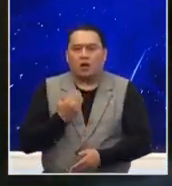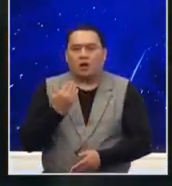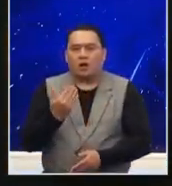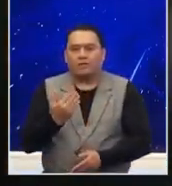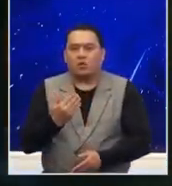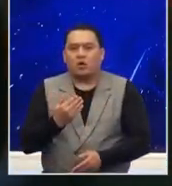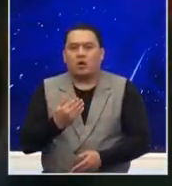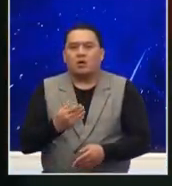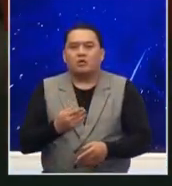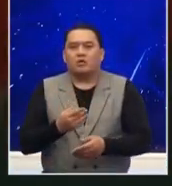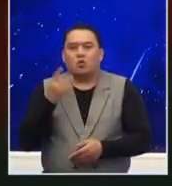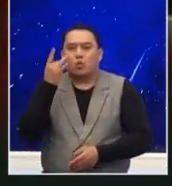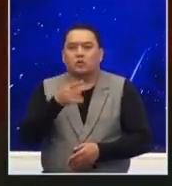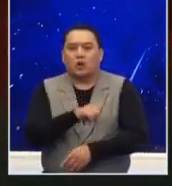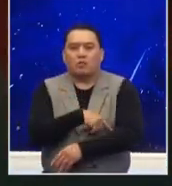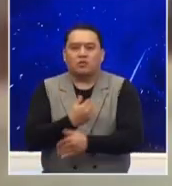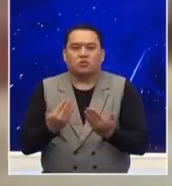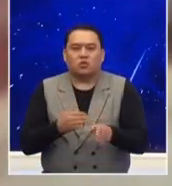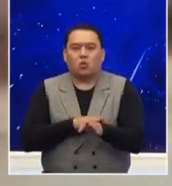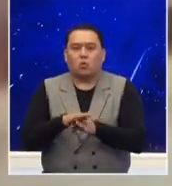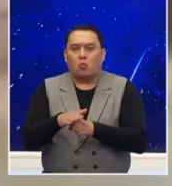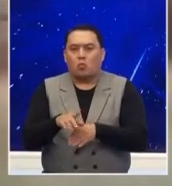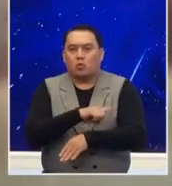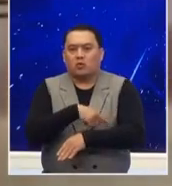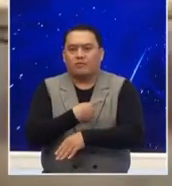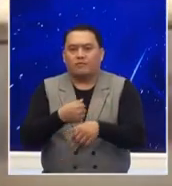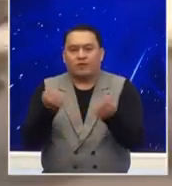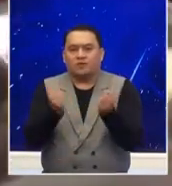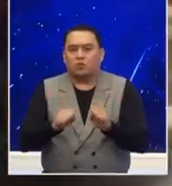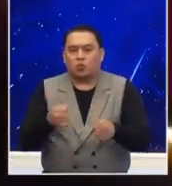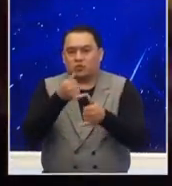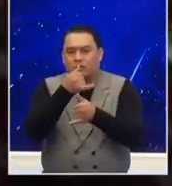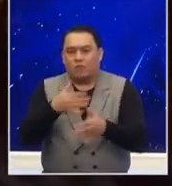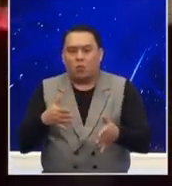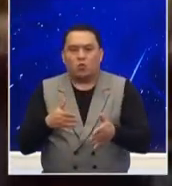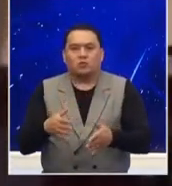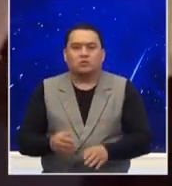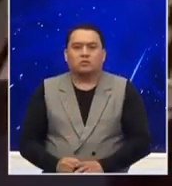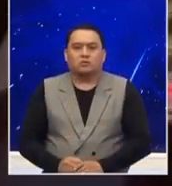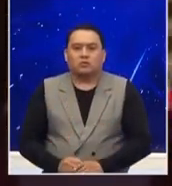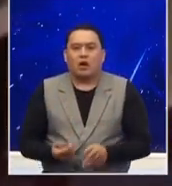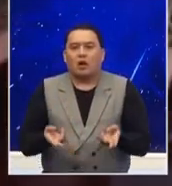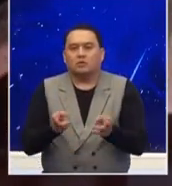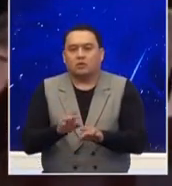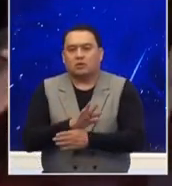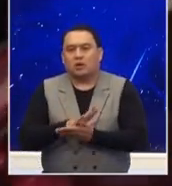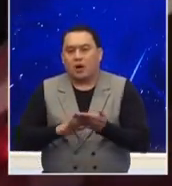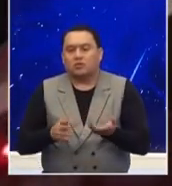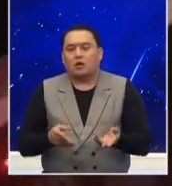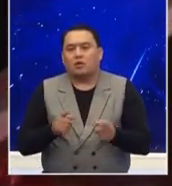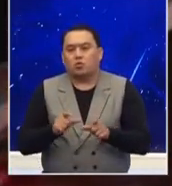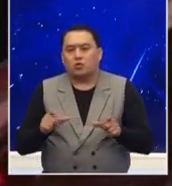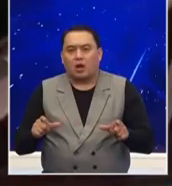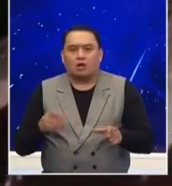в Брюсселе, поскольку в румынских больницах сейчас нет медицинских возможностей для лечения пациентов с тяжелыми ожогами. Остальных